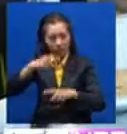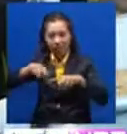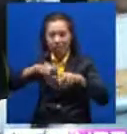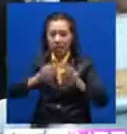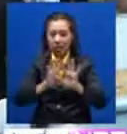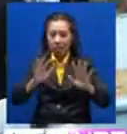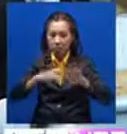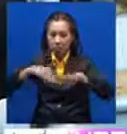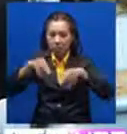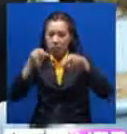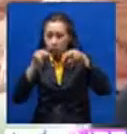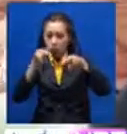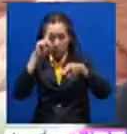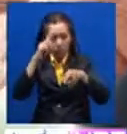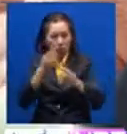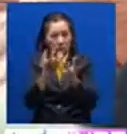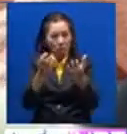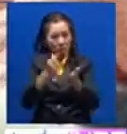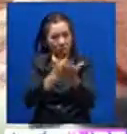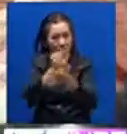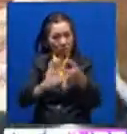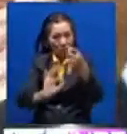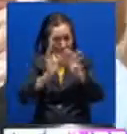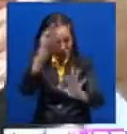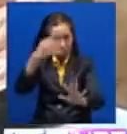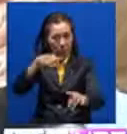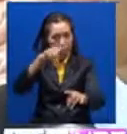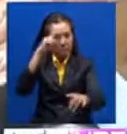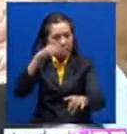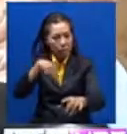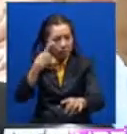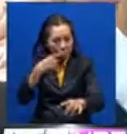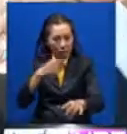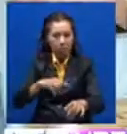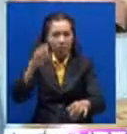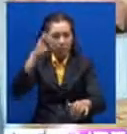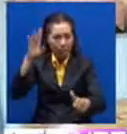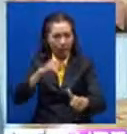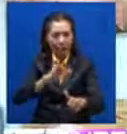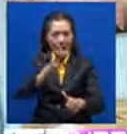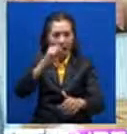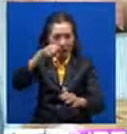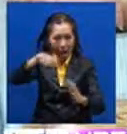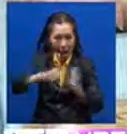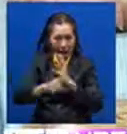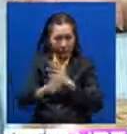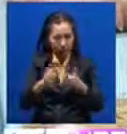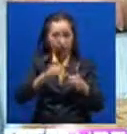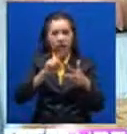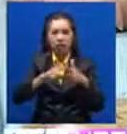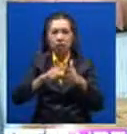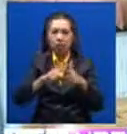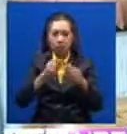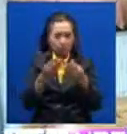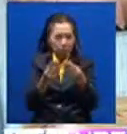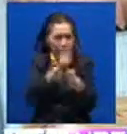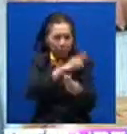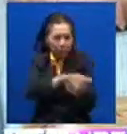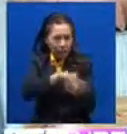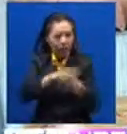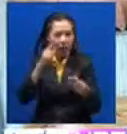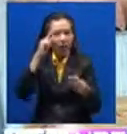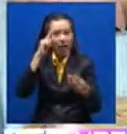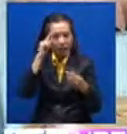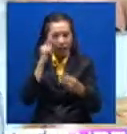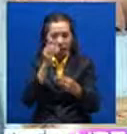เผาทำลายยาเสพติดให้โทษของกลางประกอบด้วยยาบ้าไอซ์เฮโรอีนยาอีและกัญชารวม